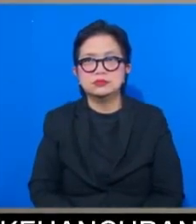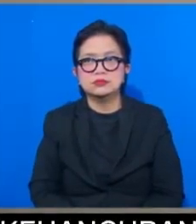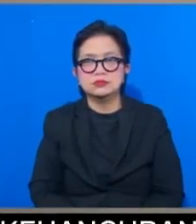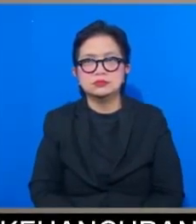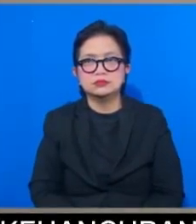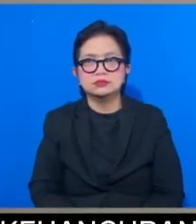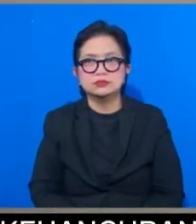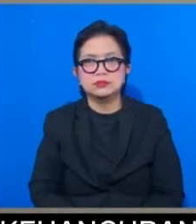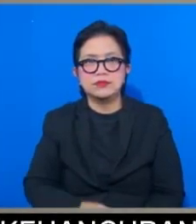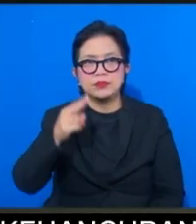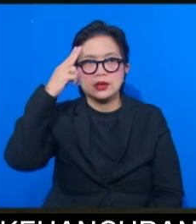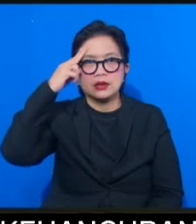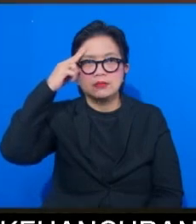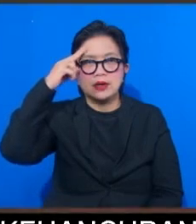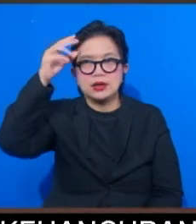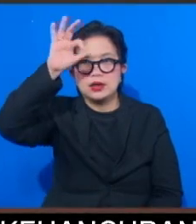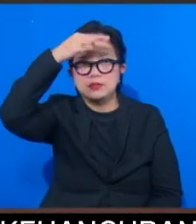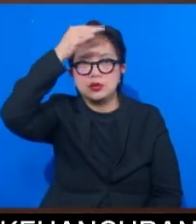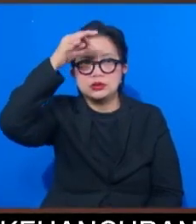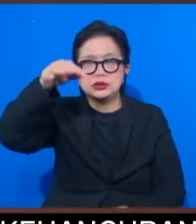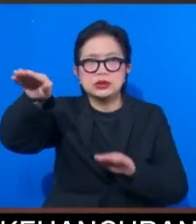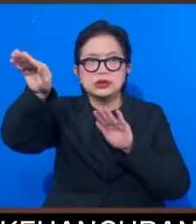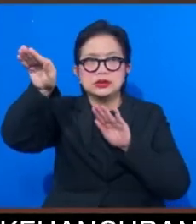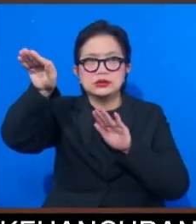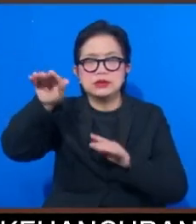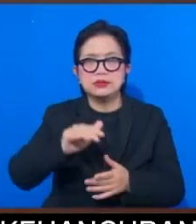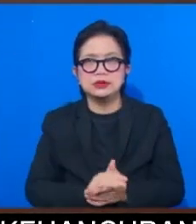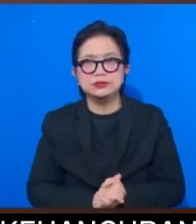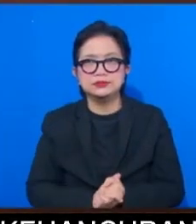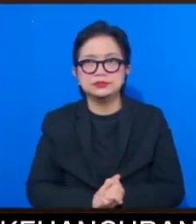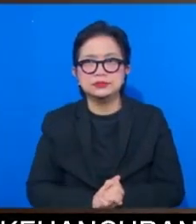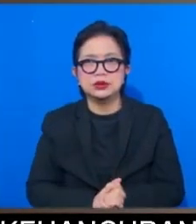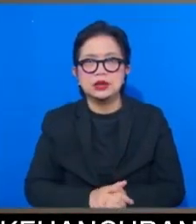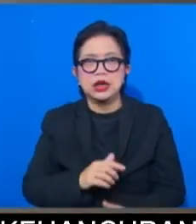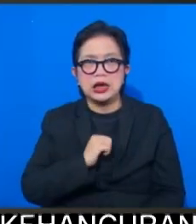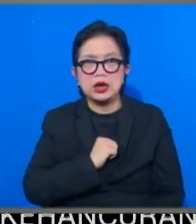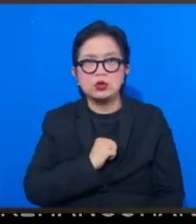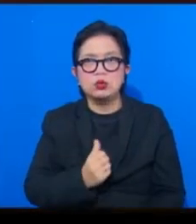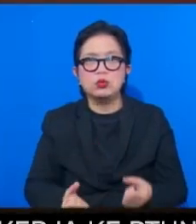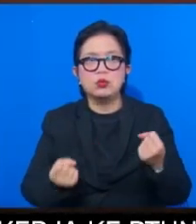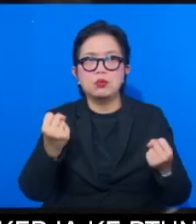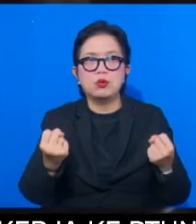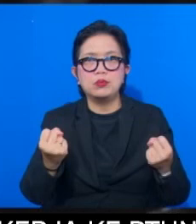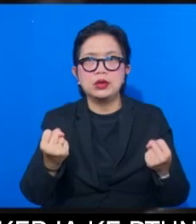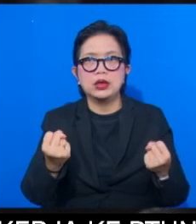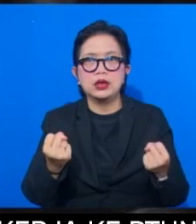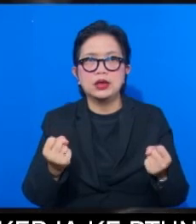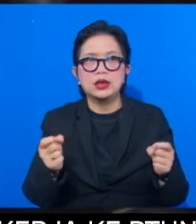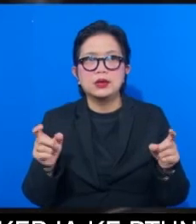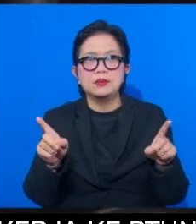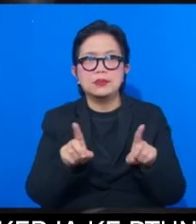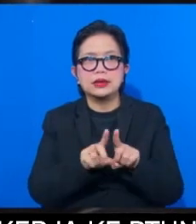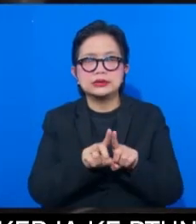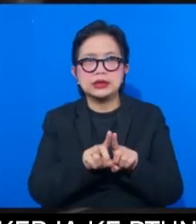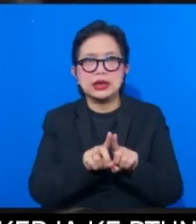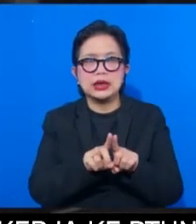Kepala Satuan Polisi Lalu Lintas Polresta Jambi, Kompol Aulia Rahmat, mengaku mobil hanya berisi sepasang remaja.